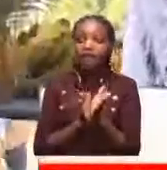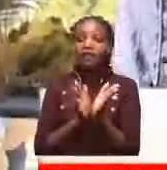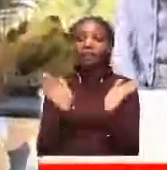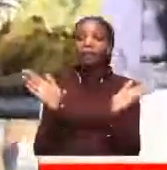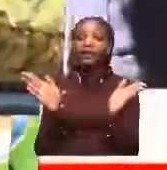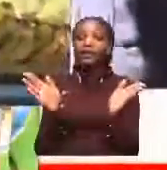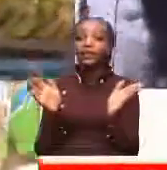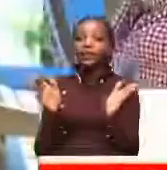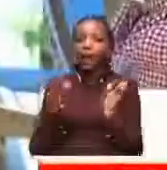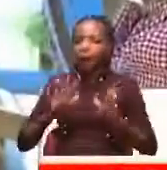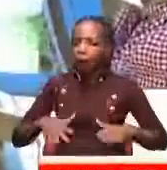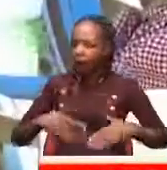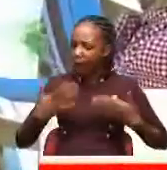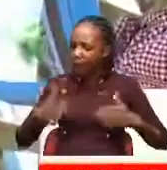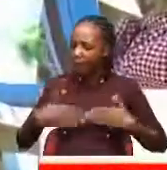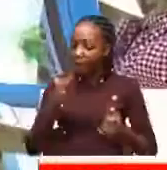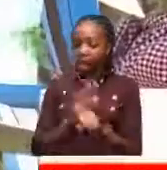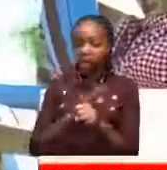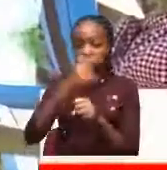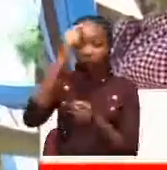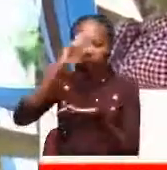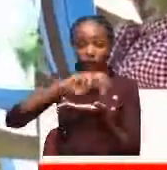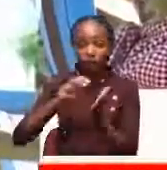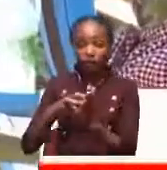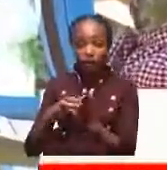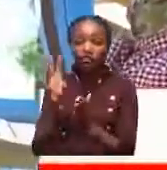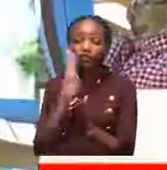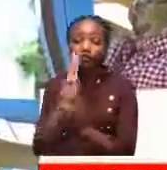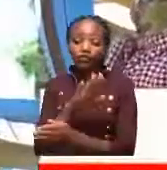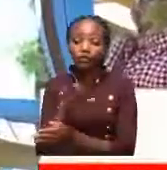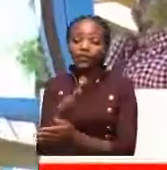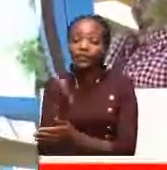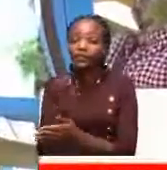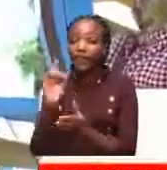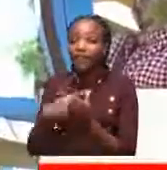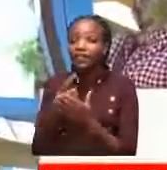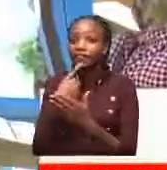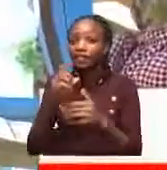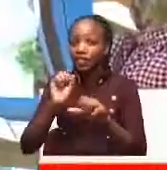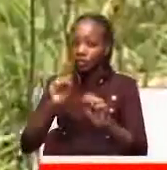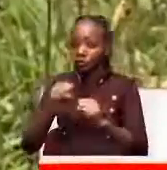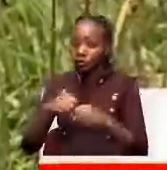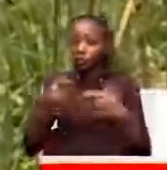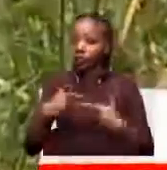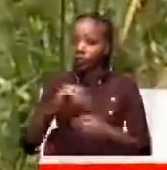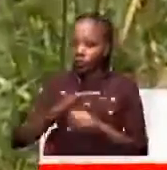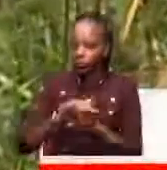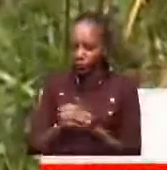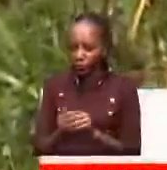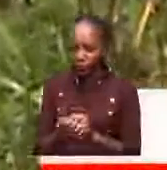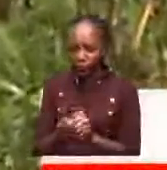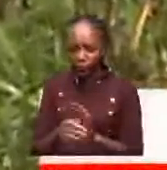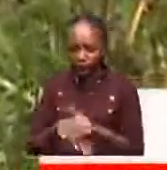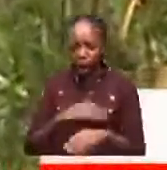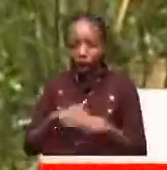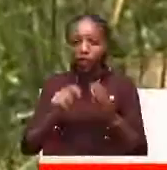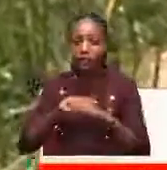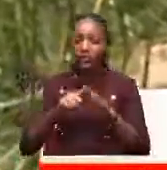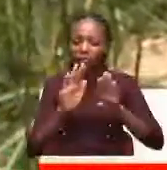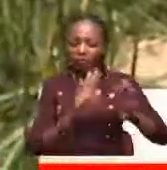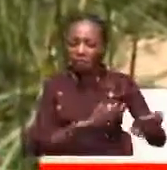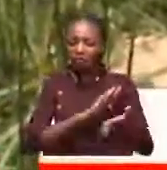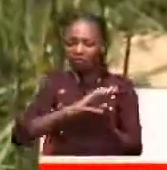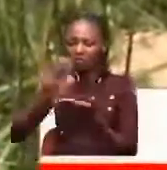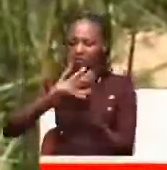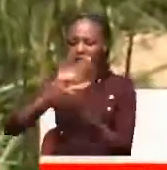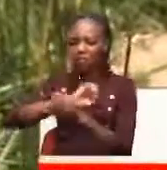Thika wameonekana kufurahishwa na mradi huu wa kufufua vituo vya maji, wakisema vitawezesha kunawa mikono kila wakati ili kujizuia na maambukizi ya